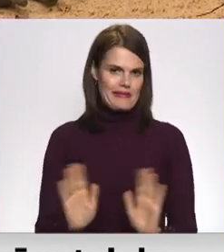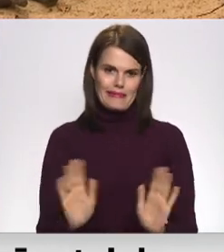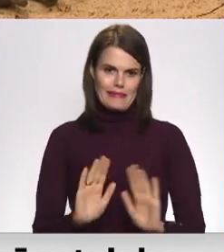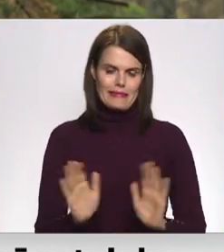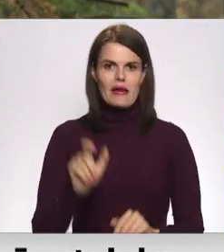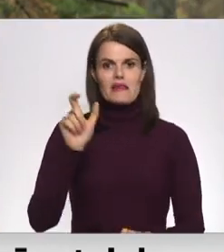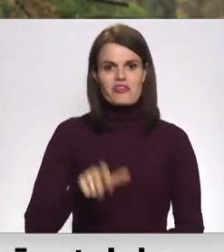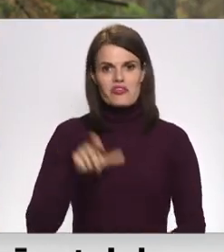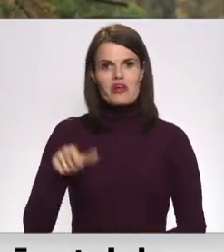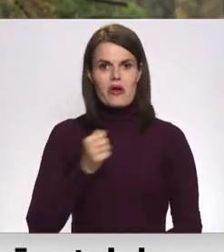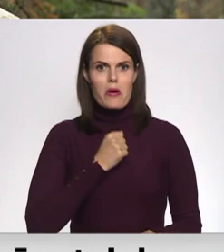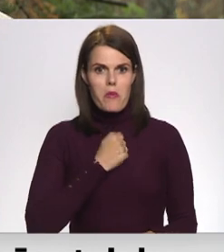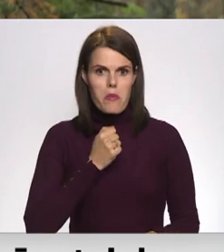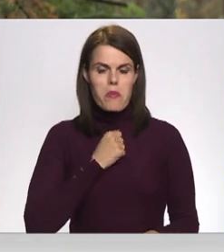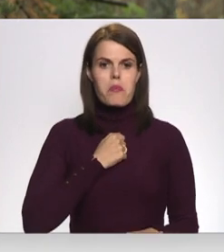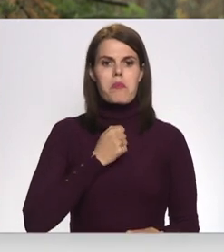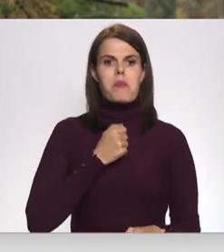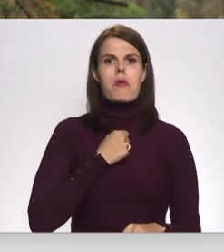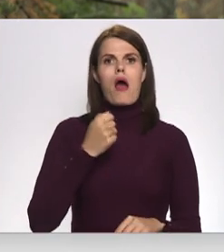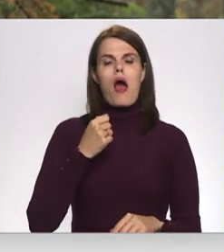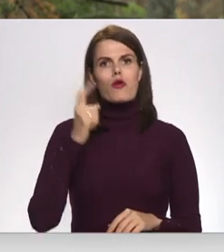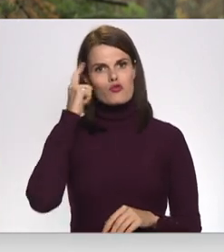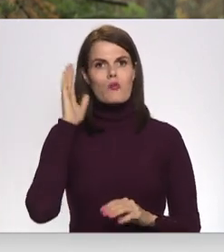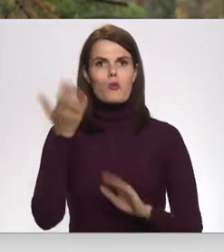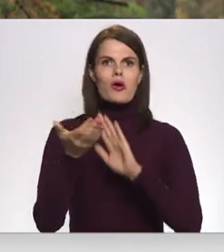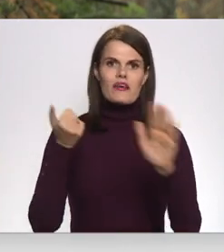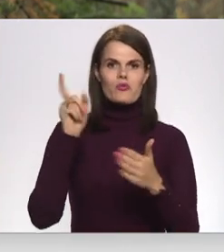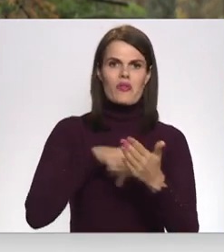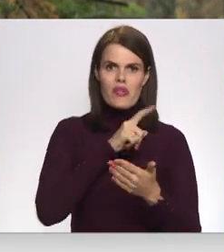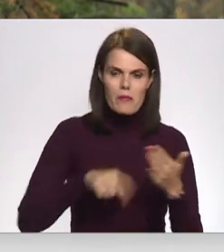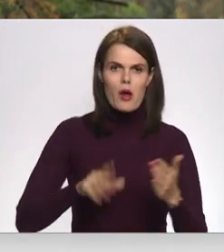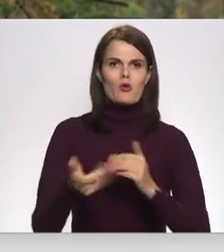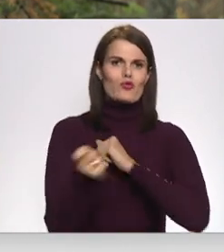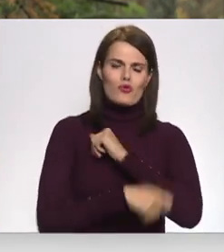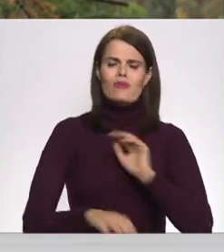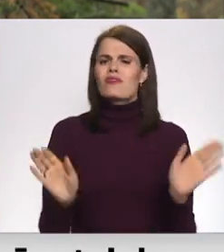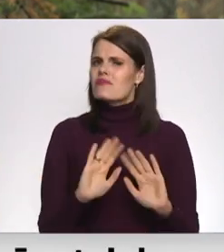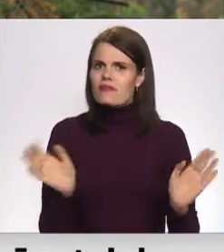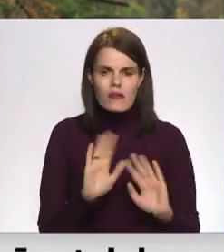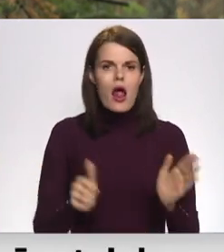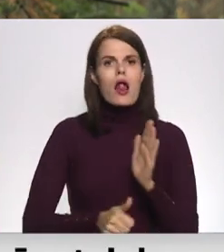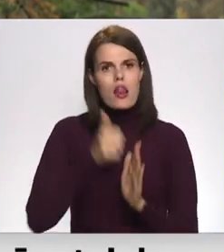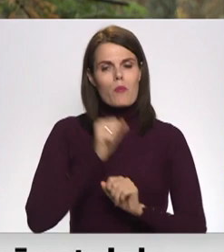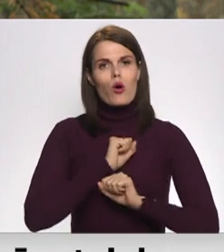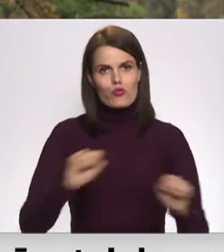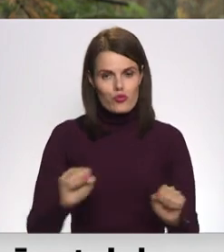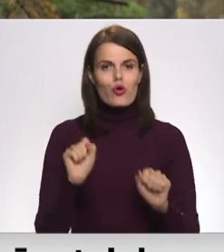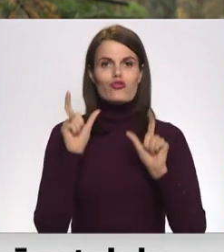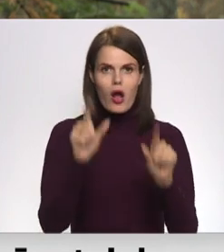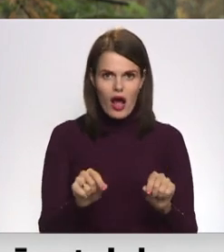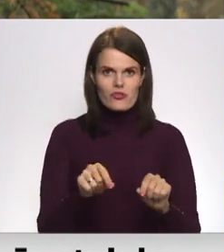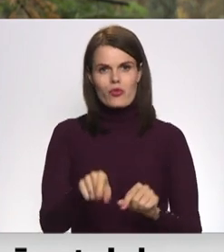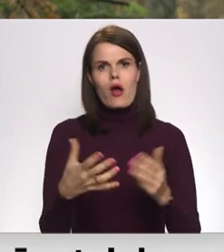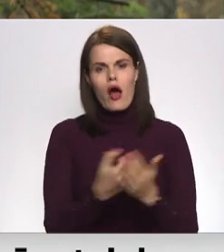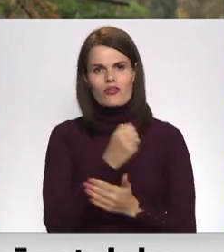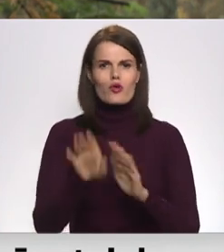Cilvēki baidās un domā, vai mēs taču nespēsim, vai kā baidās mums par to sots kaut kāds būs, ka tukšais vai kā. Nē, tā nav. Labāk mēs aizbraucam uz tukšu konservu